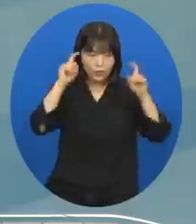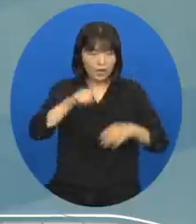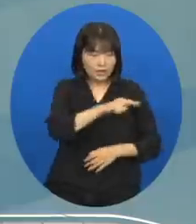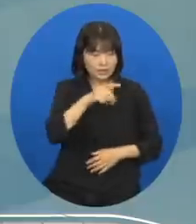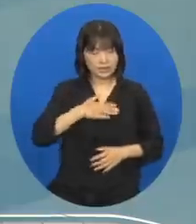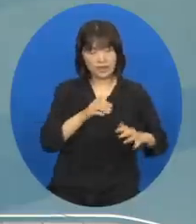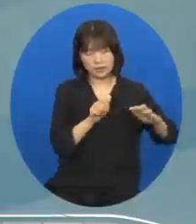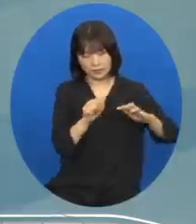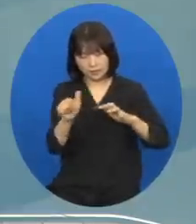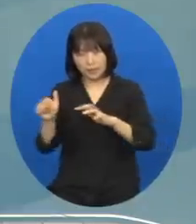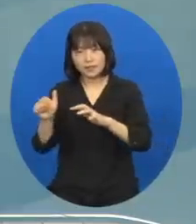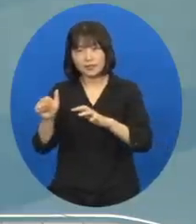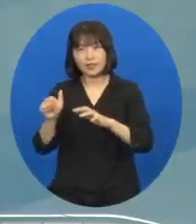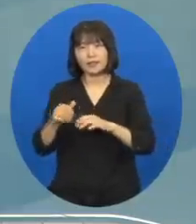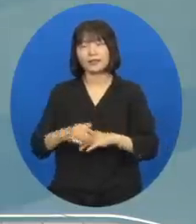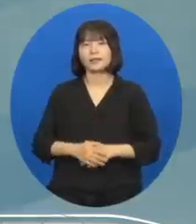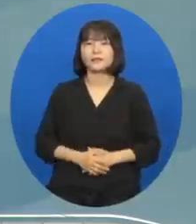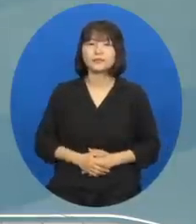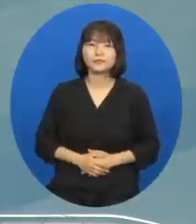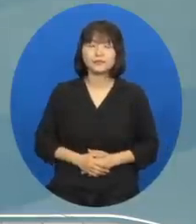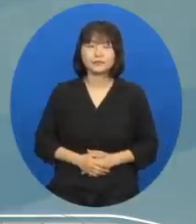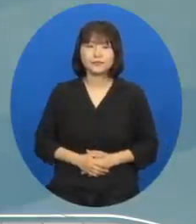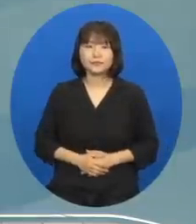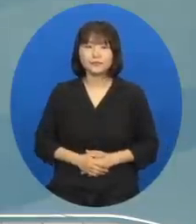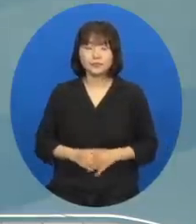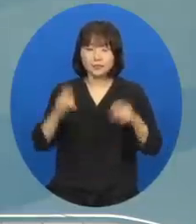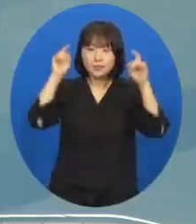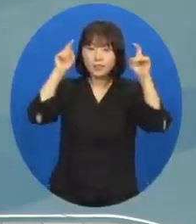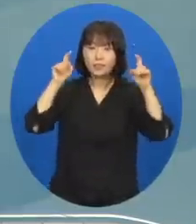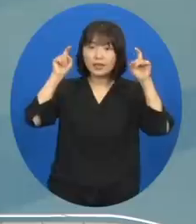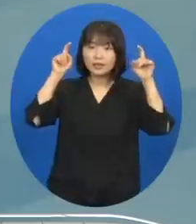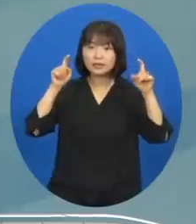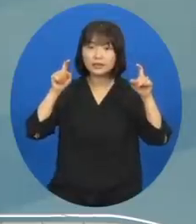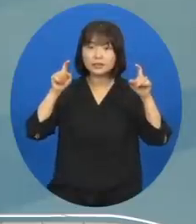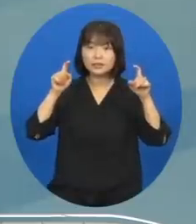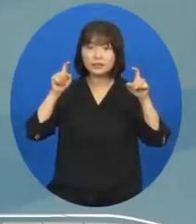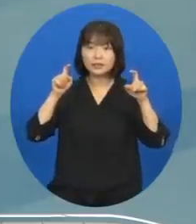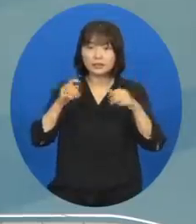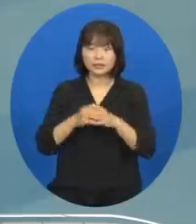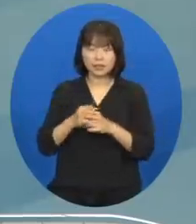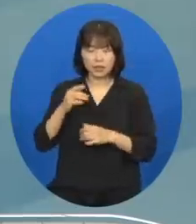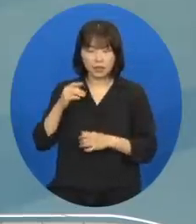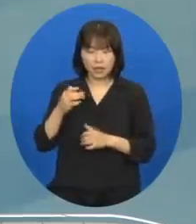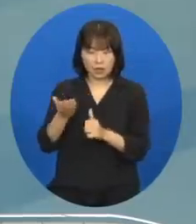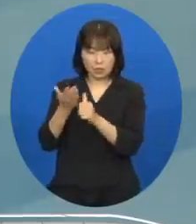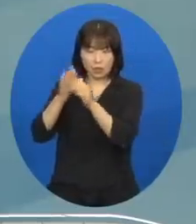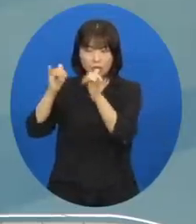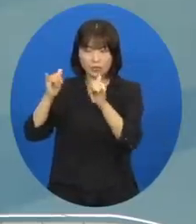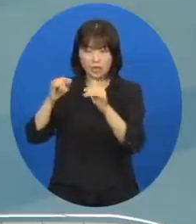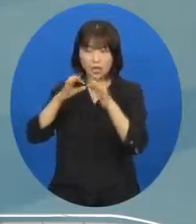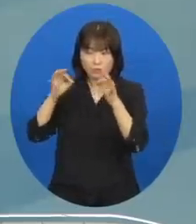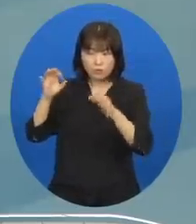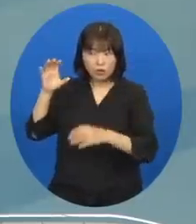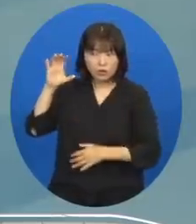따른다. 그렇게 말씀하셨습니다. 양은 목자의 음성을 듣는 것만 아닙니다.